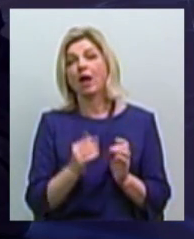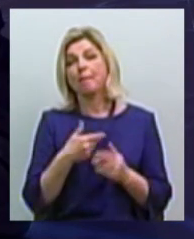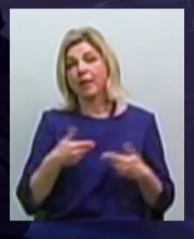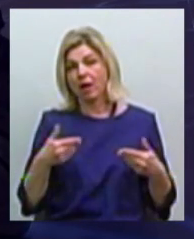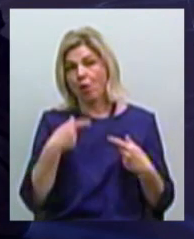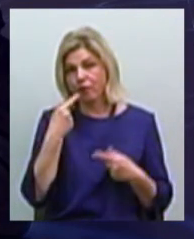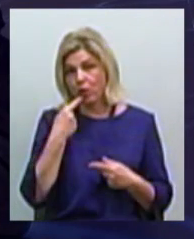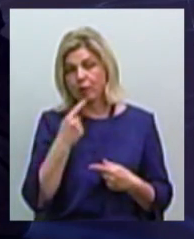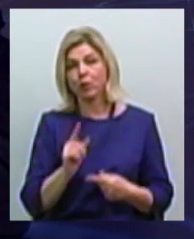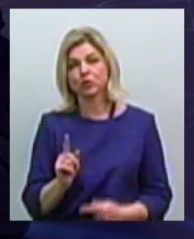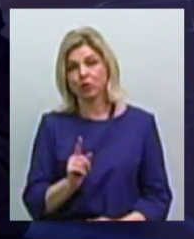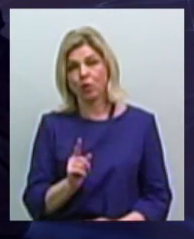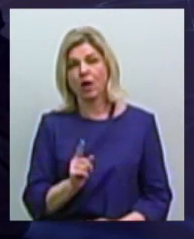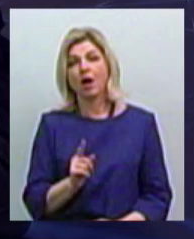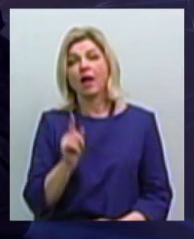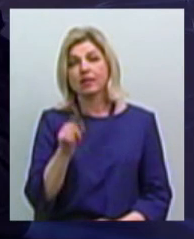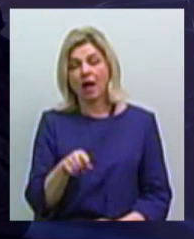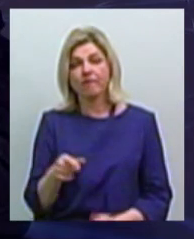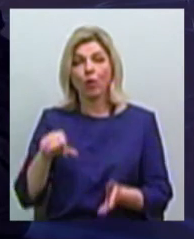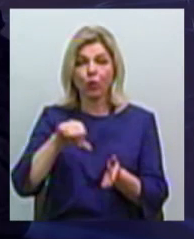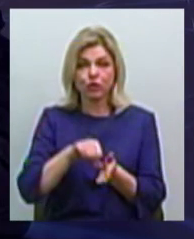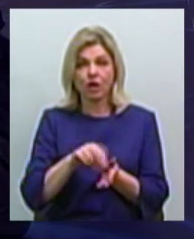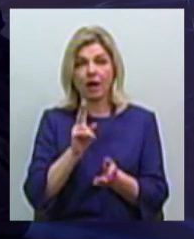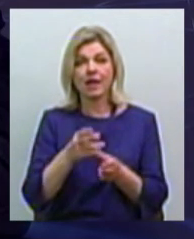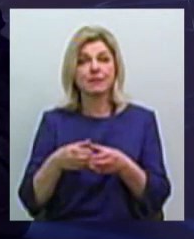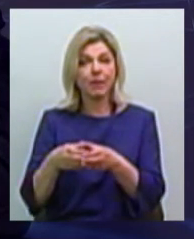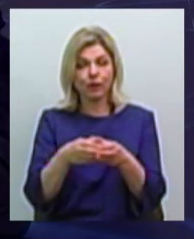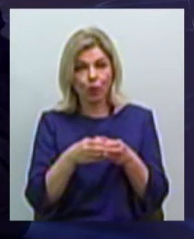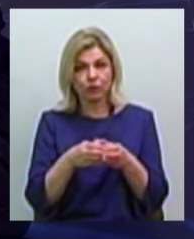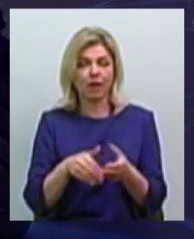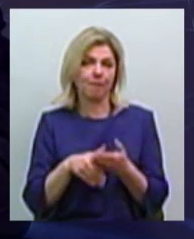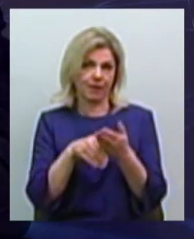про те, що навіть долучення до цієї спільноти сприяло